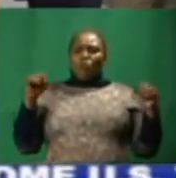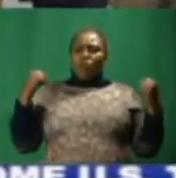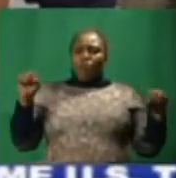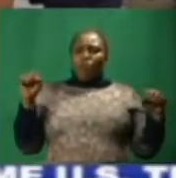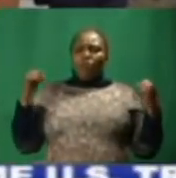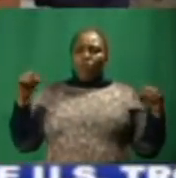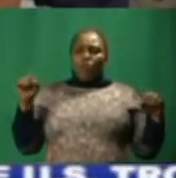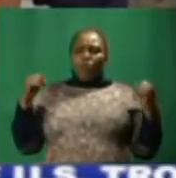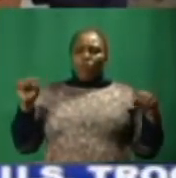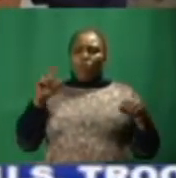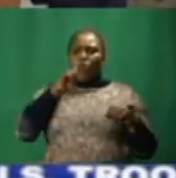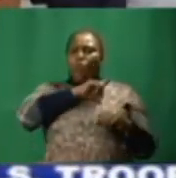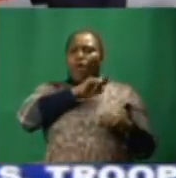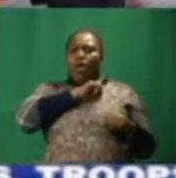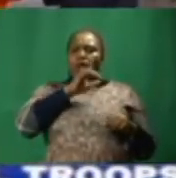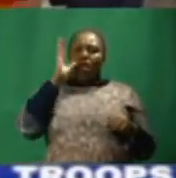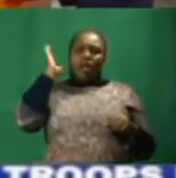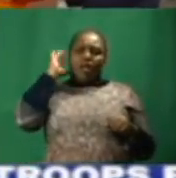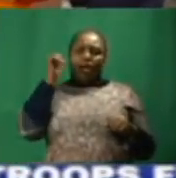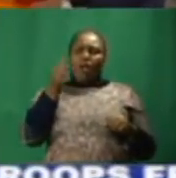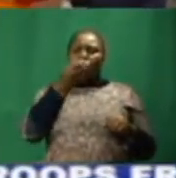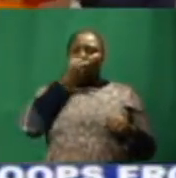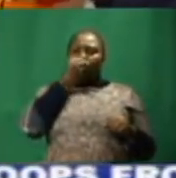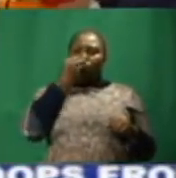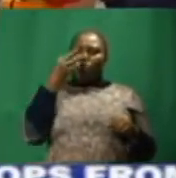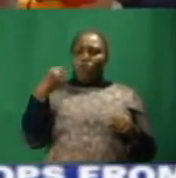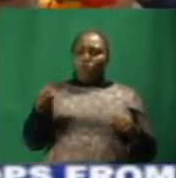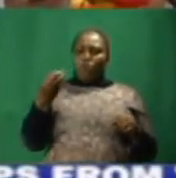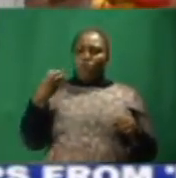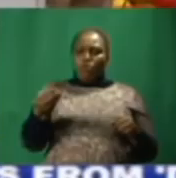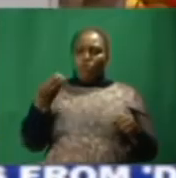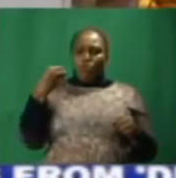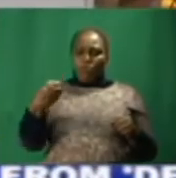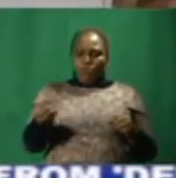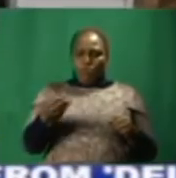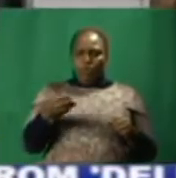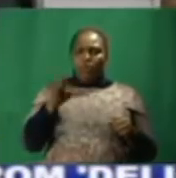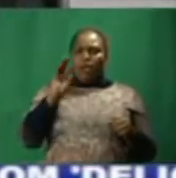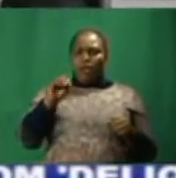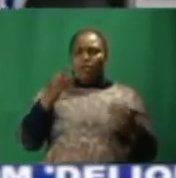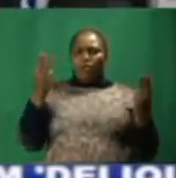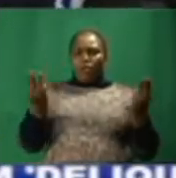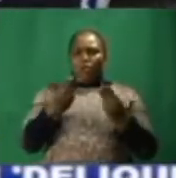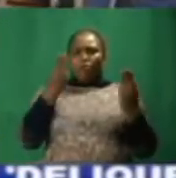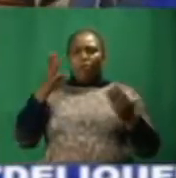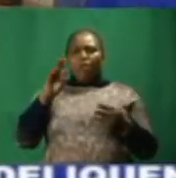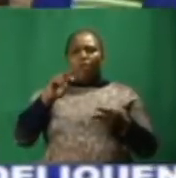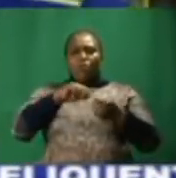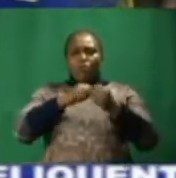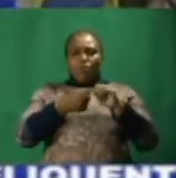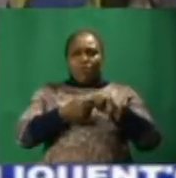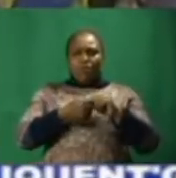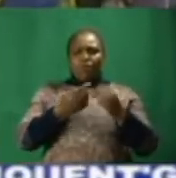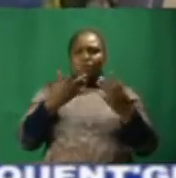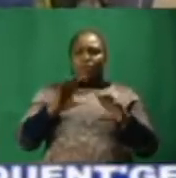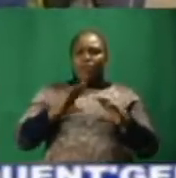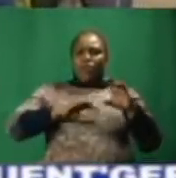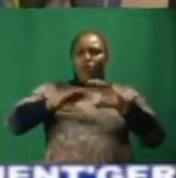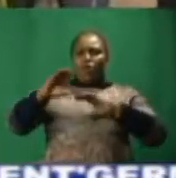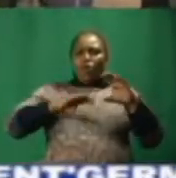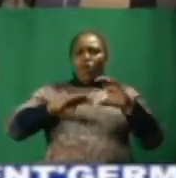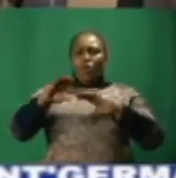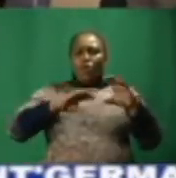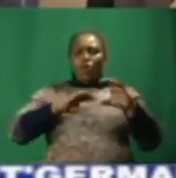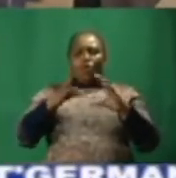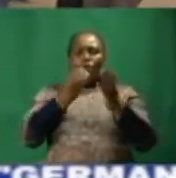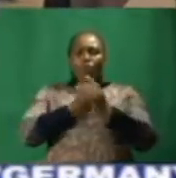kuvakale ukuthi lokudla sekuyashoda futhi sekunebantfu labangeke basakuthola. Sikhulumisene naso lesive kuva